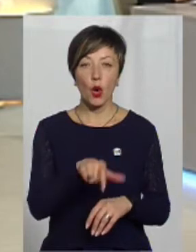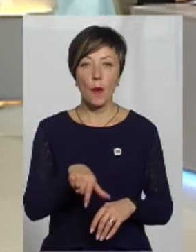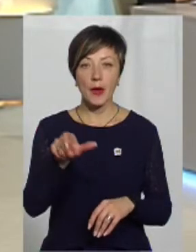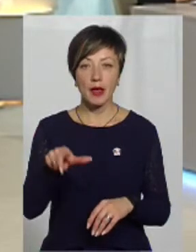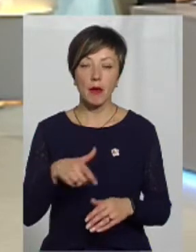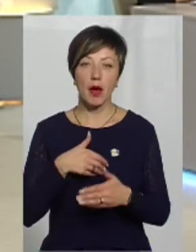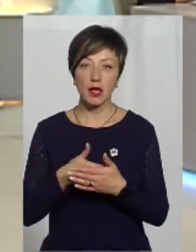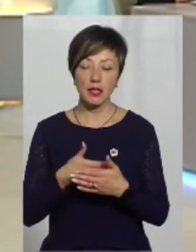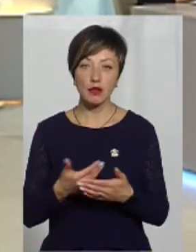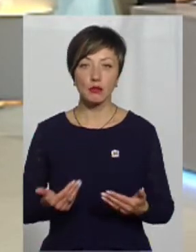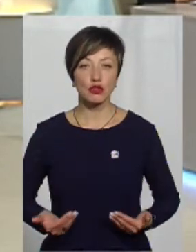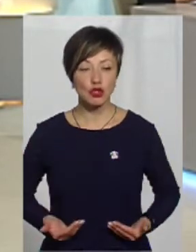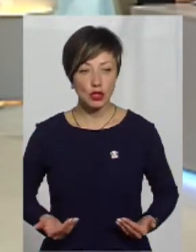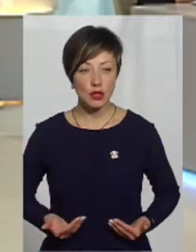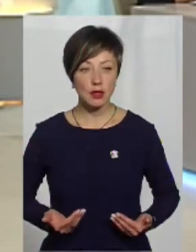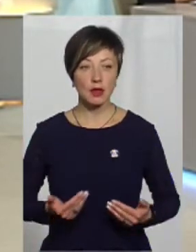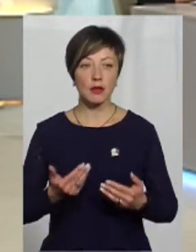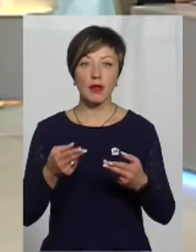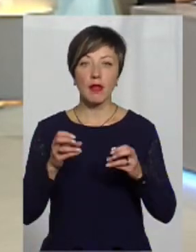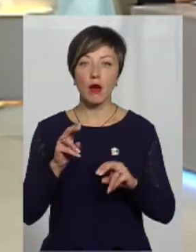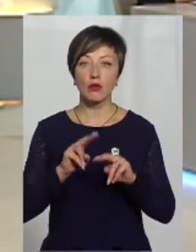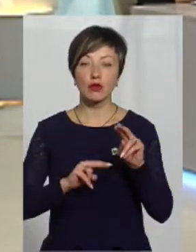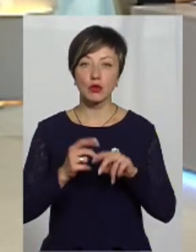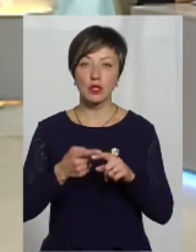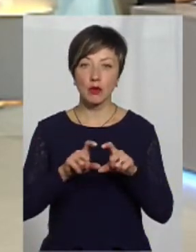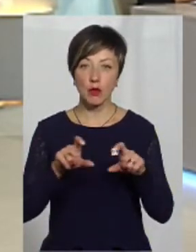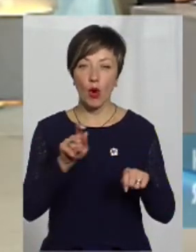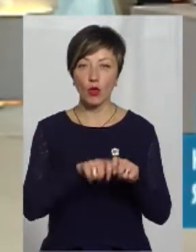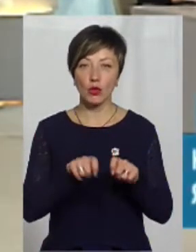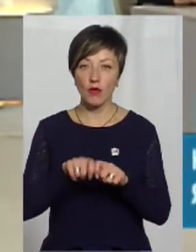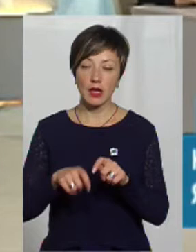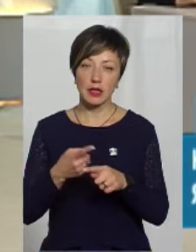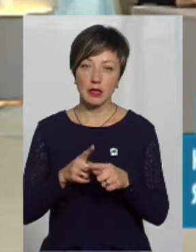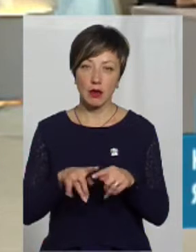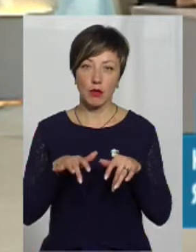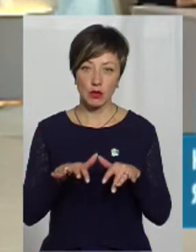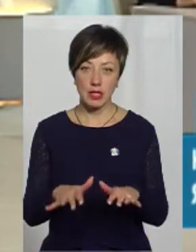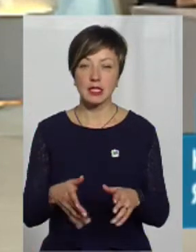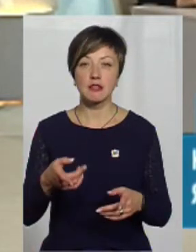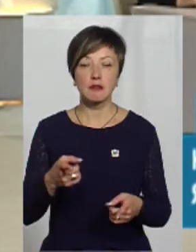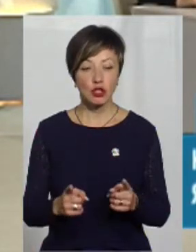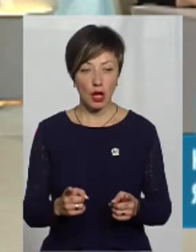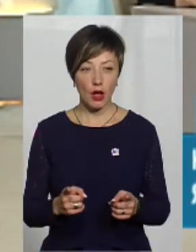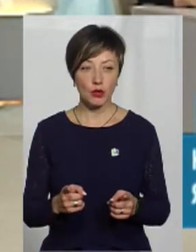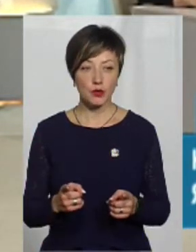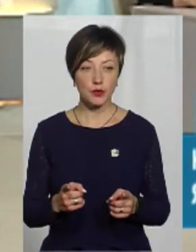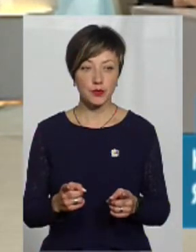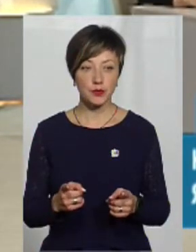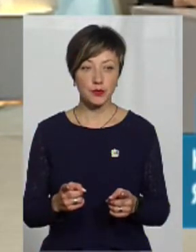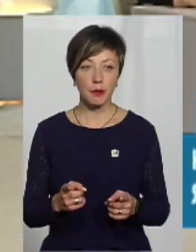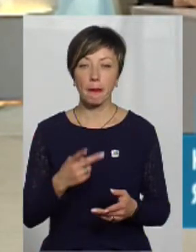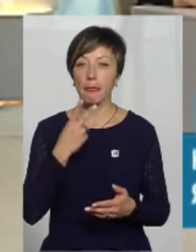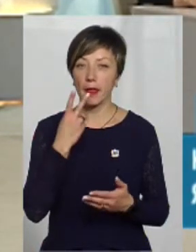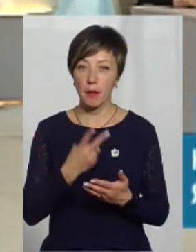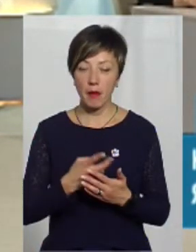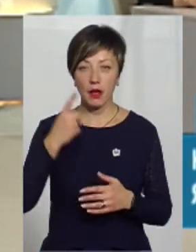громадянам, активним жителям, де в них будуються ці амбулаторії, контролювати цей процес. Звичайно,